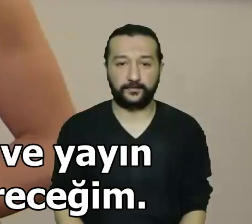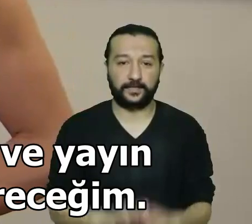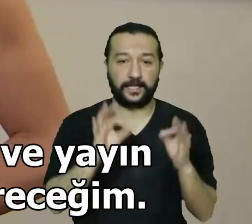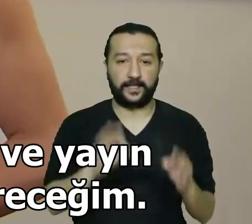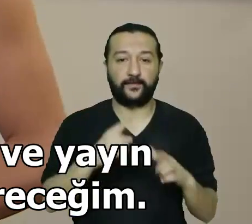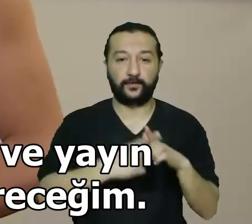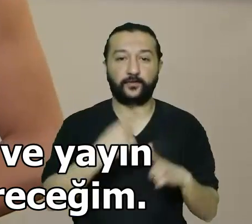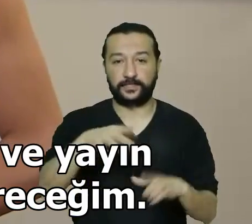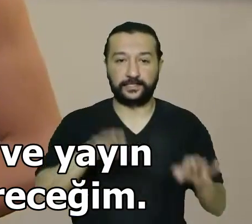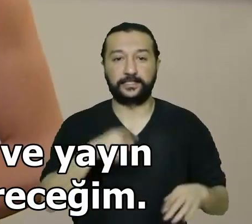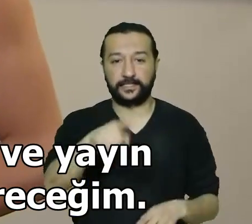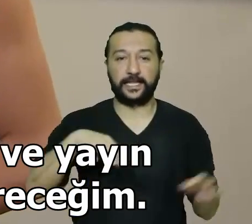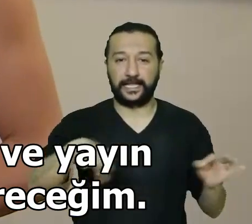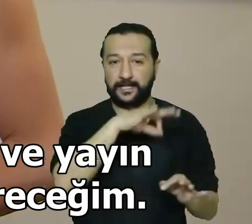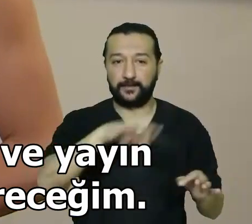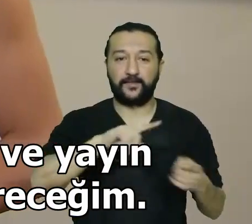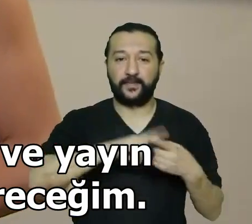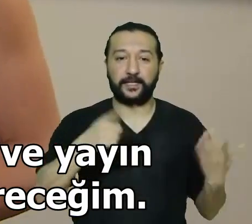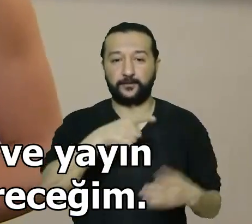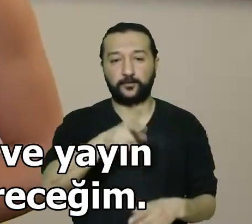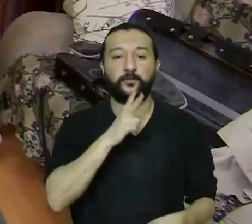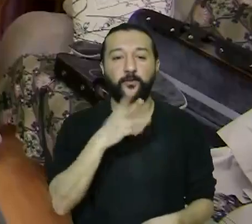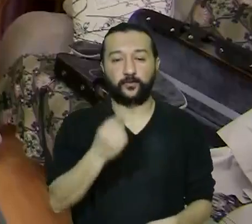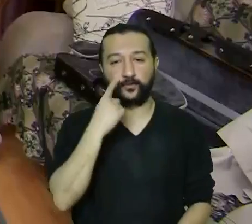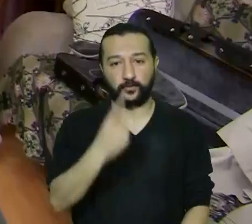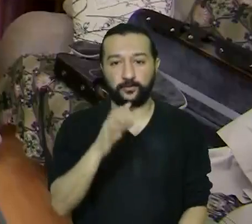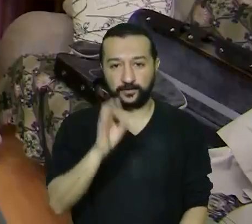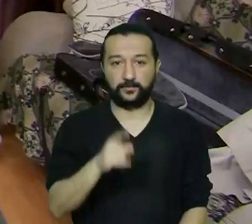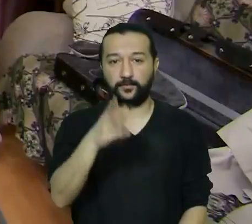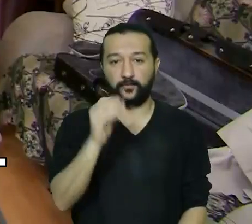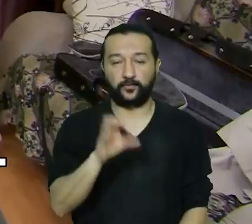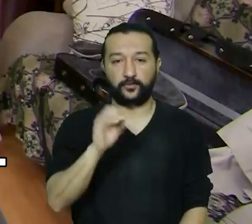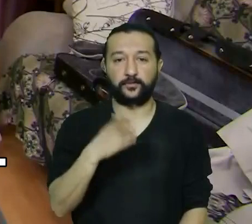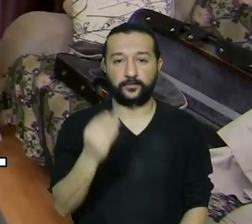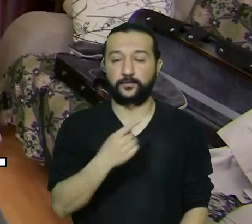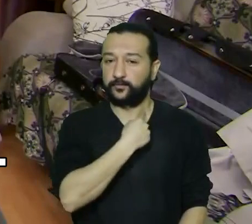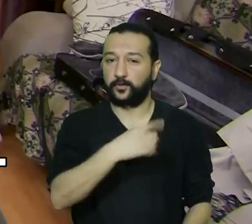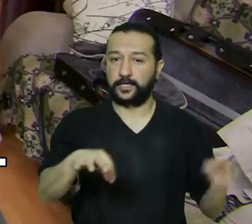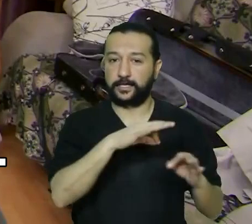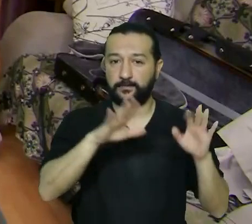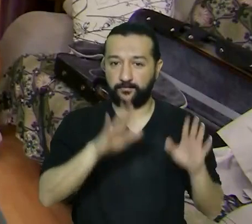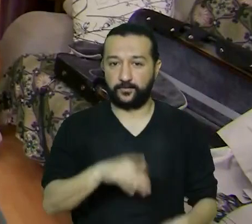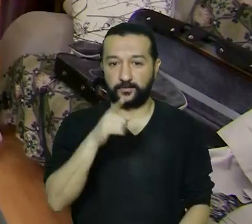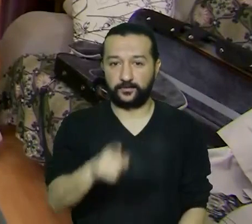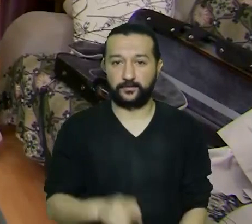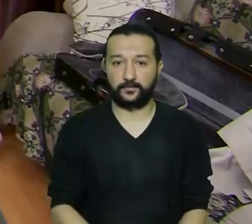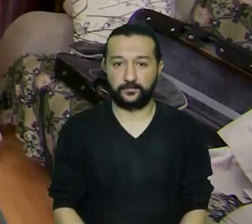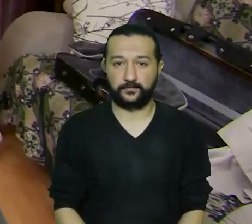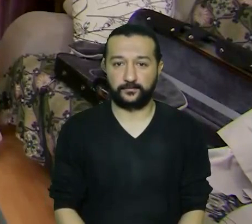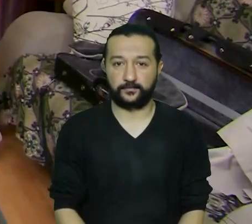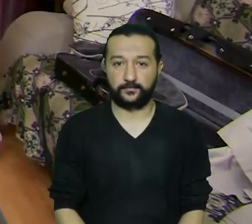Evet Junior, şimdi sana kemanın ve yayın nasıl tutulduğunu son kez göstereceğim, tamam mı? Peki hocam. Kemanı böyle tutuyoruz. Evet.